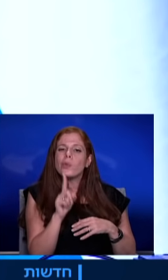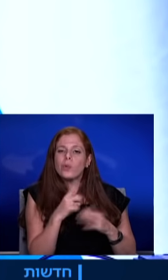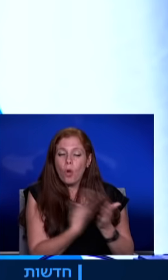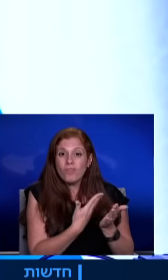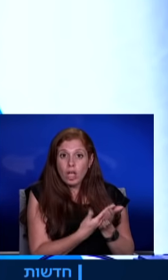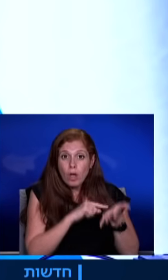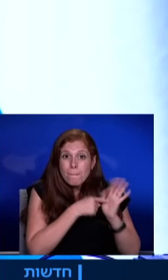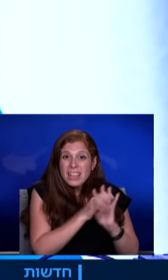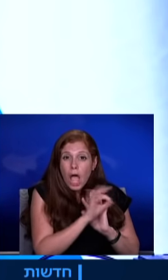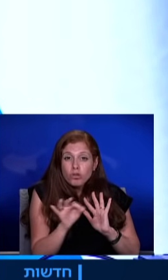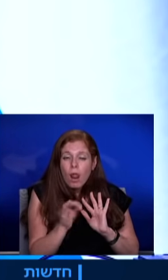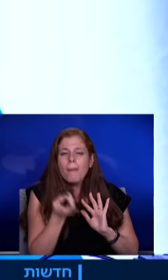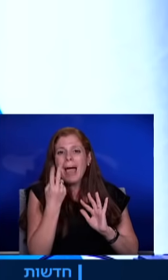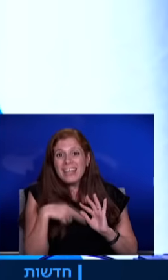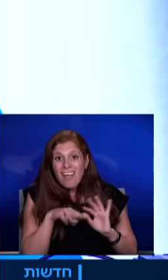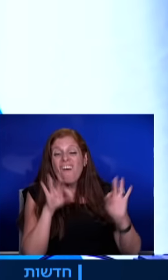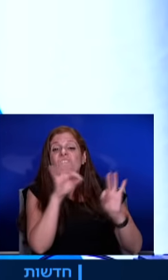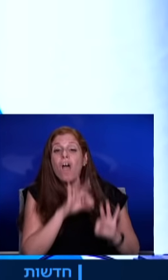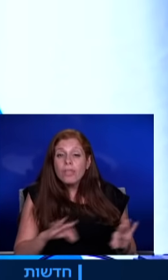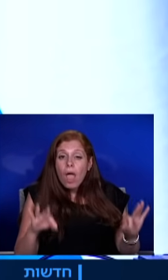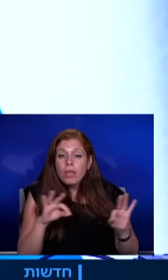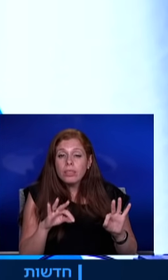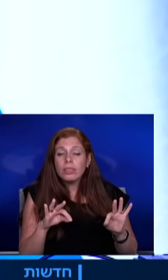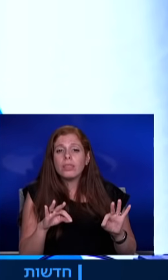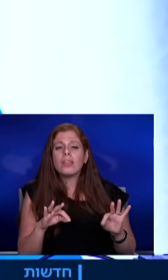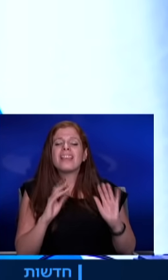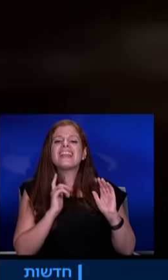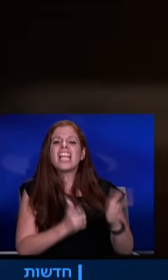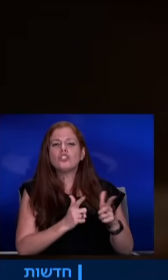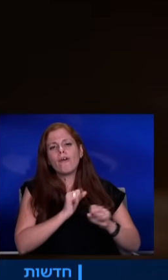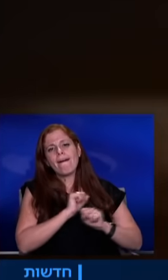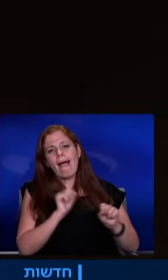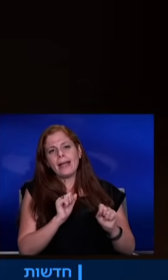שלהם הייתה ונותרה נשק גרעיני.